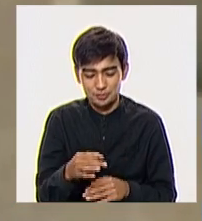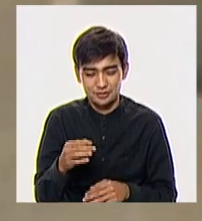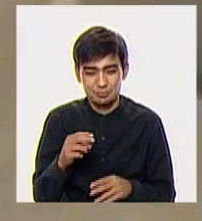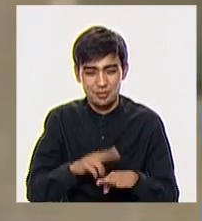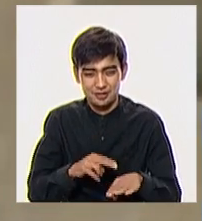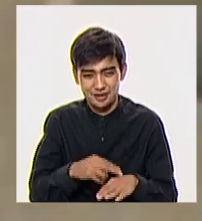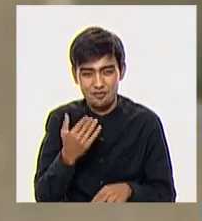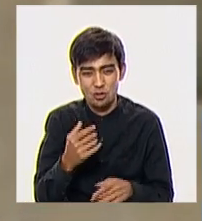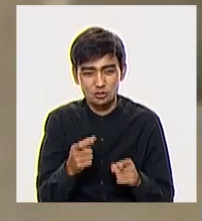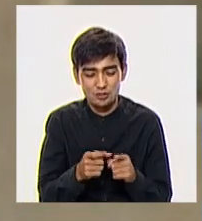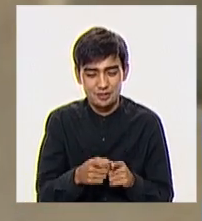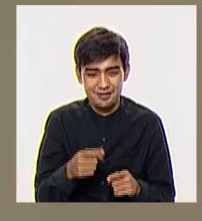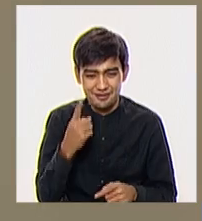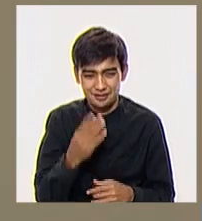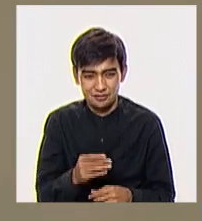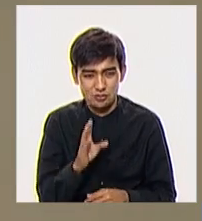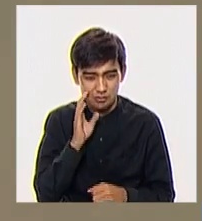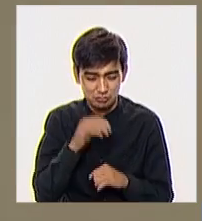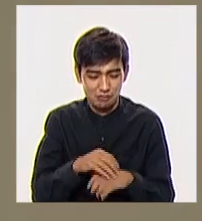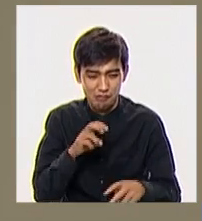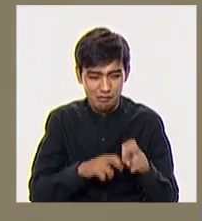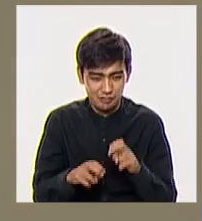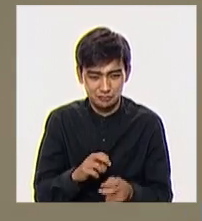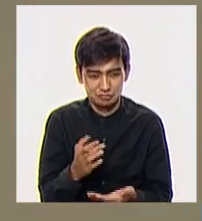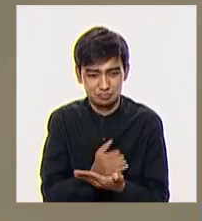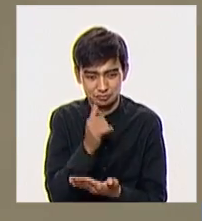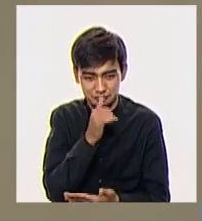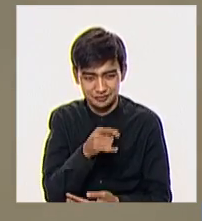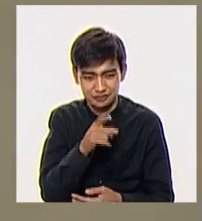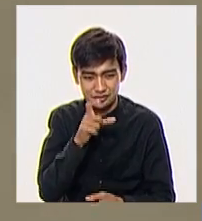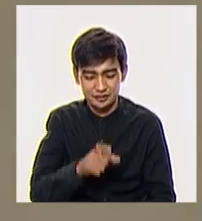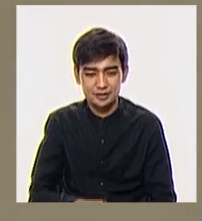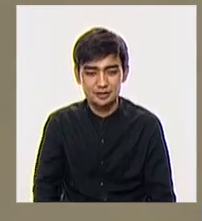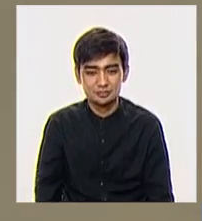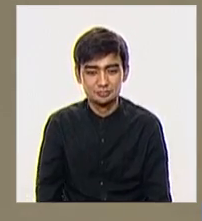қызметіндегілер бір күннен бергі жүргізушіні әлі іздеп таба алмай жатқандарын жеткізді.